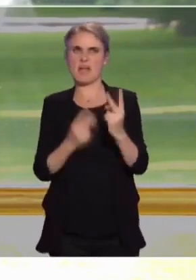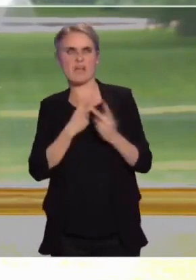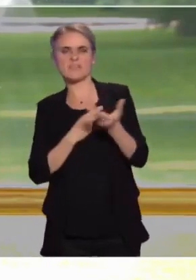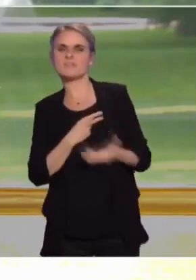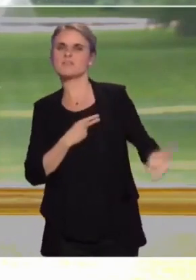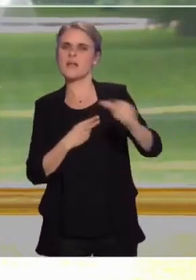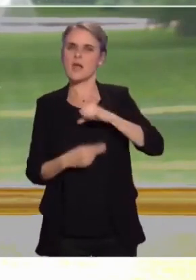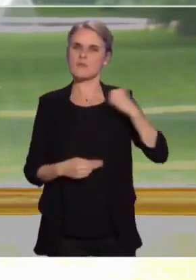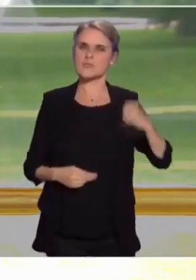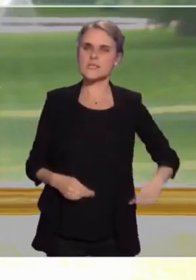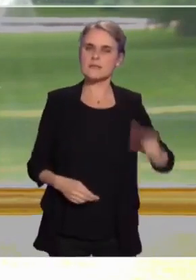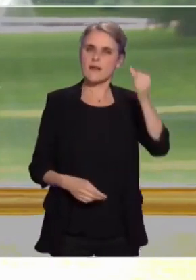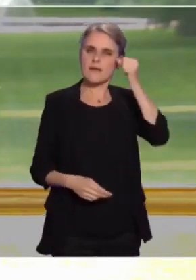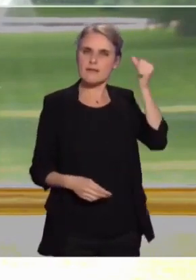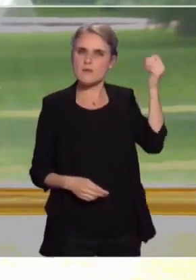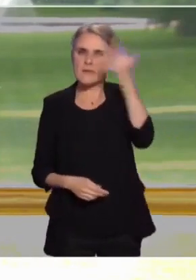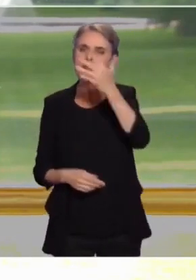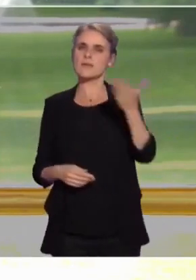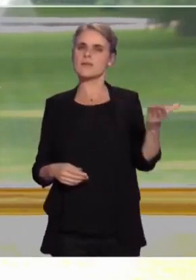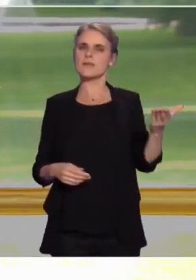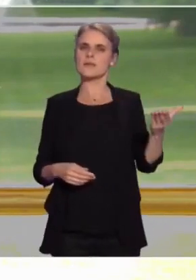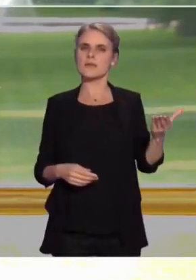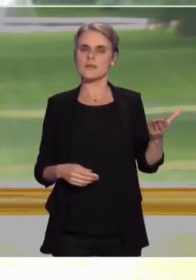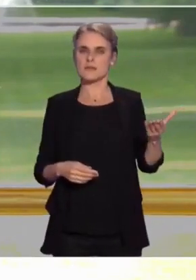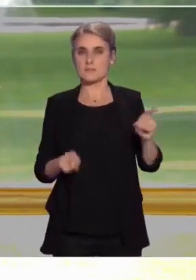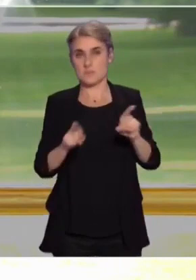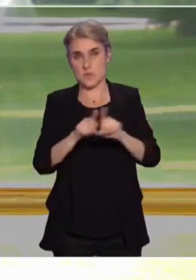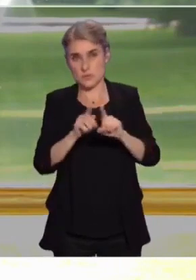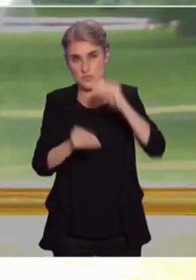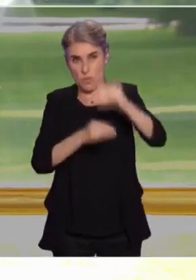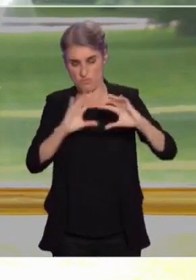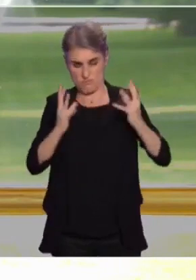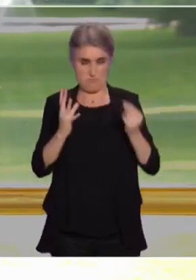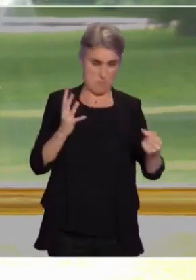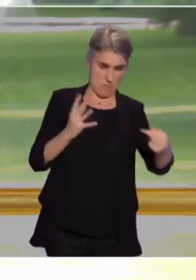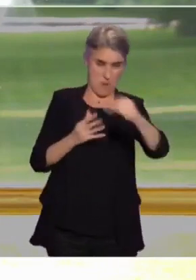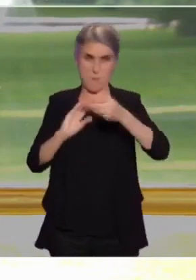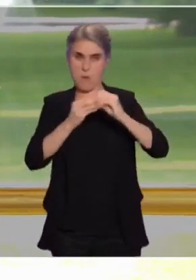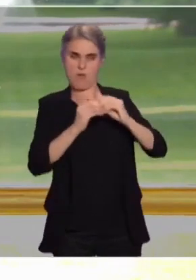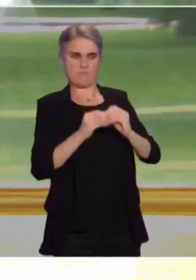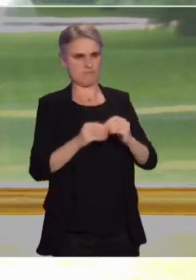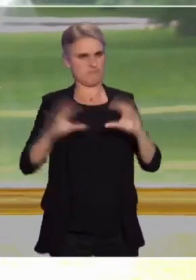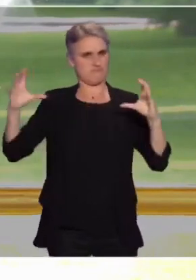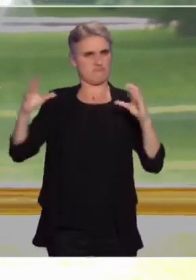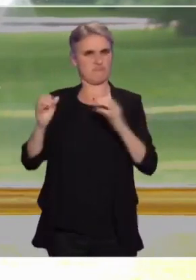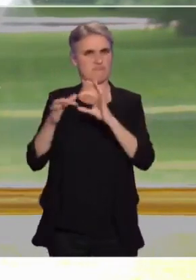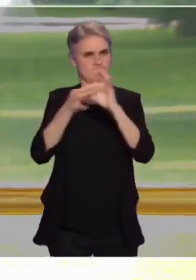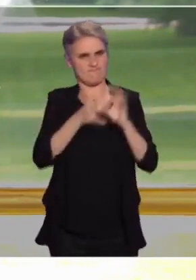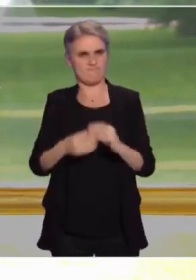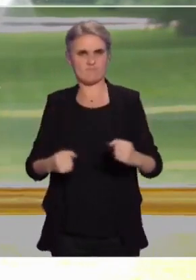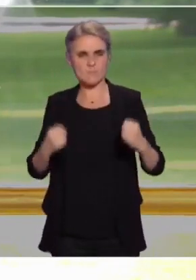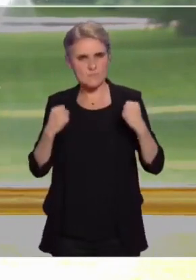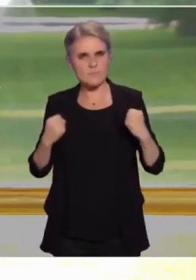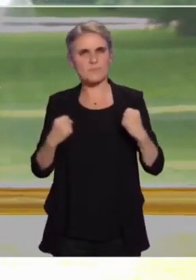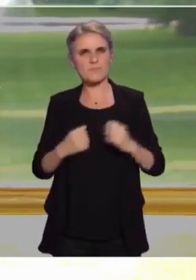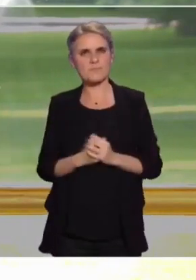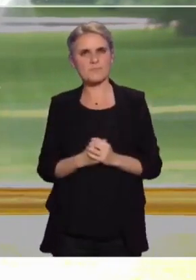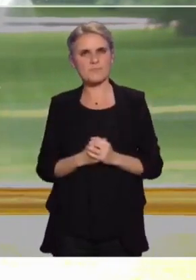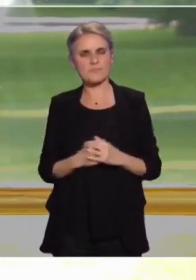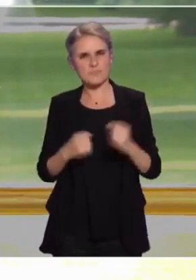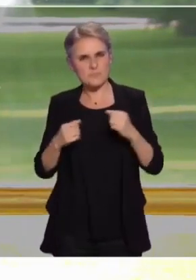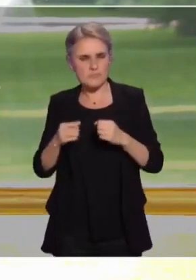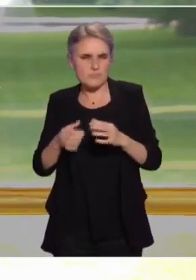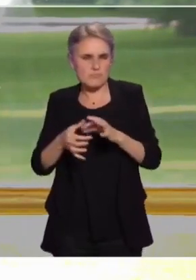chine aux états unis et dans le désordre mondial que nous connaissons une europe plus forte plus